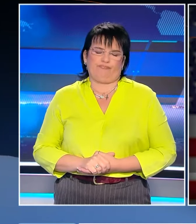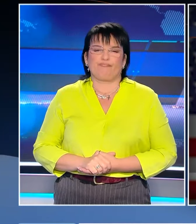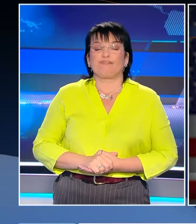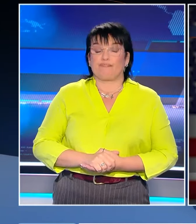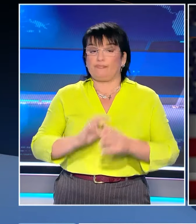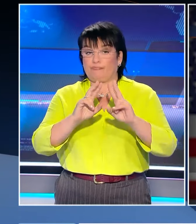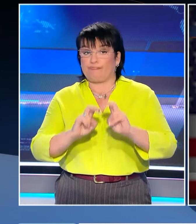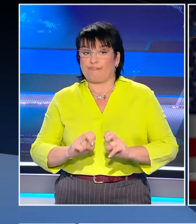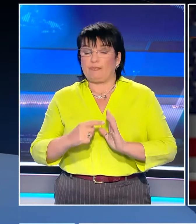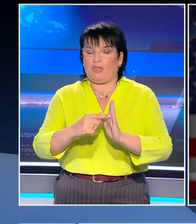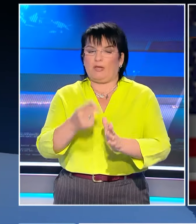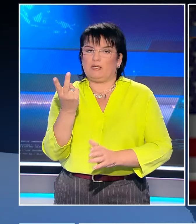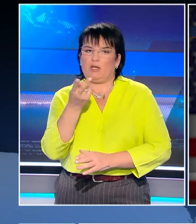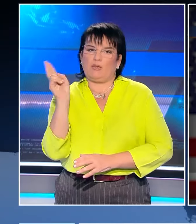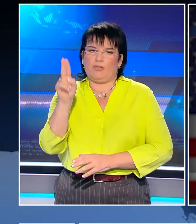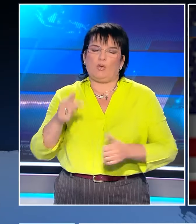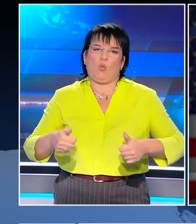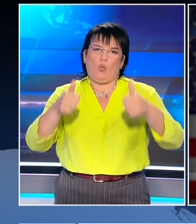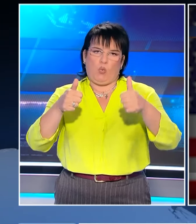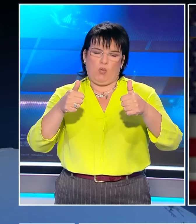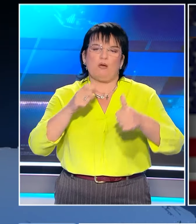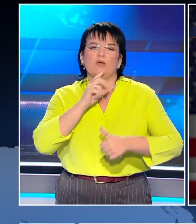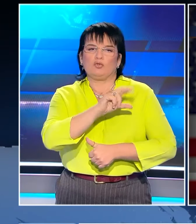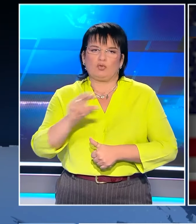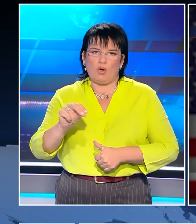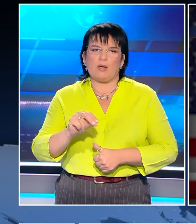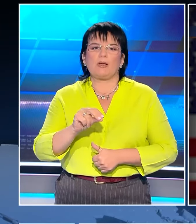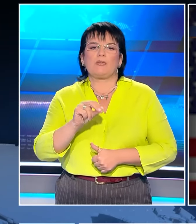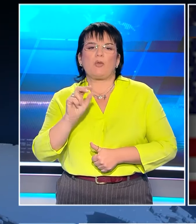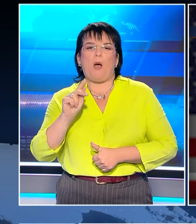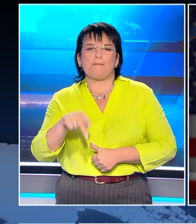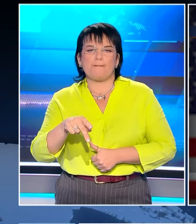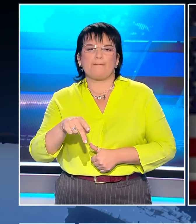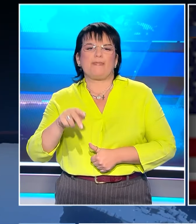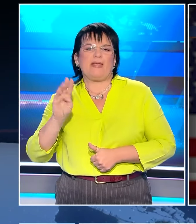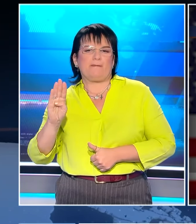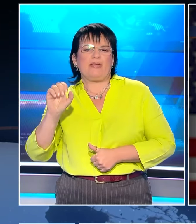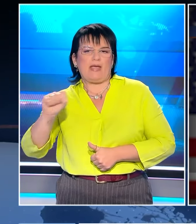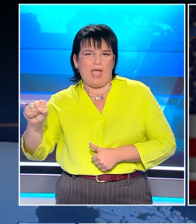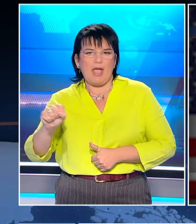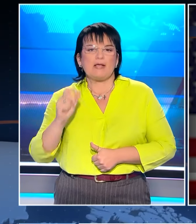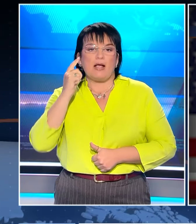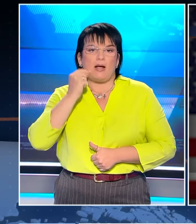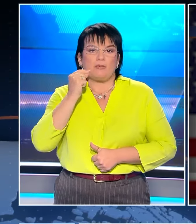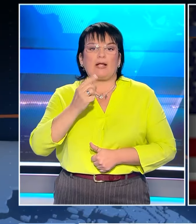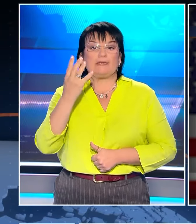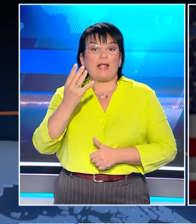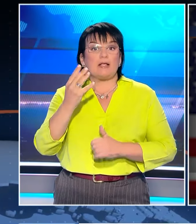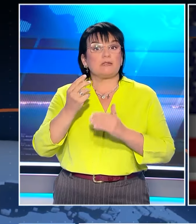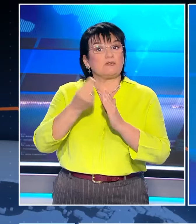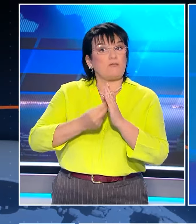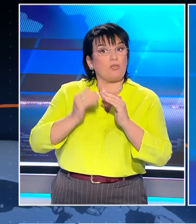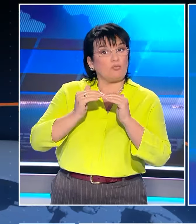περισσότερες δημοσκοπήσεις οι δύο υποψήφοι είναι ισόπαλοι, σε νέα δημοσκόπηση του PBS η Κάμαλα Χάρις φαίνεται να έχει προβάδισμα 4 ποσοστιαίων